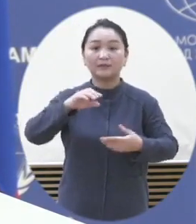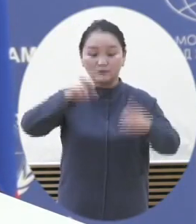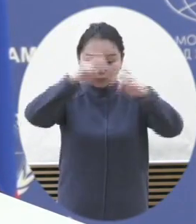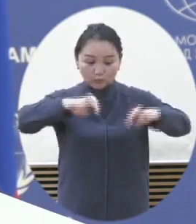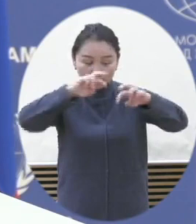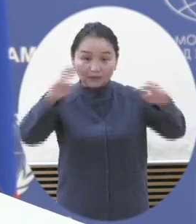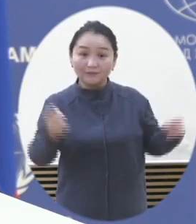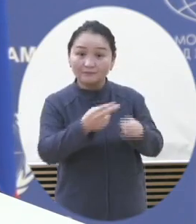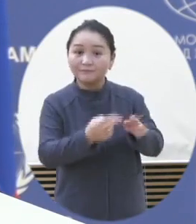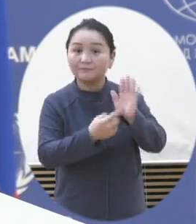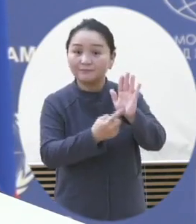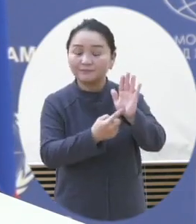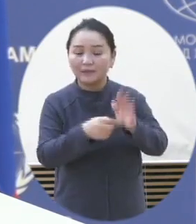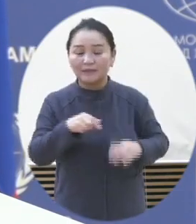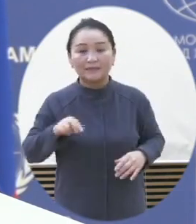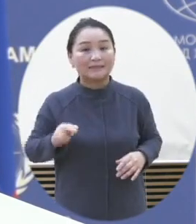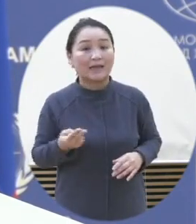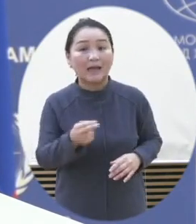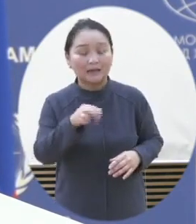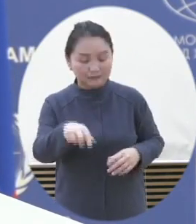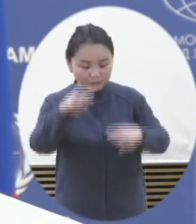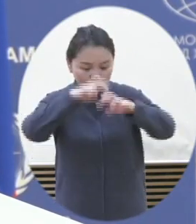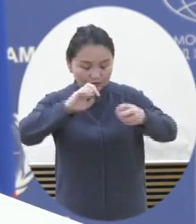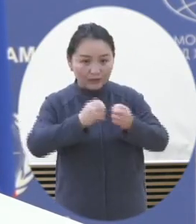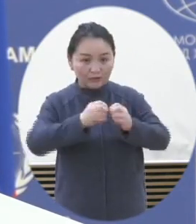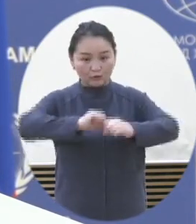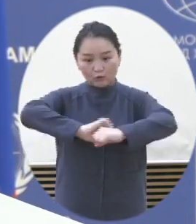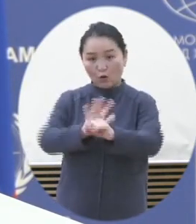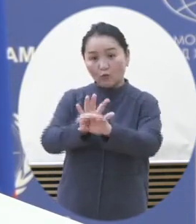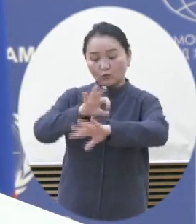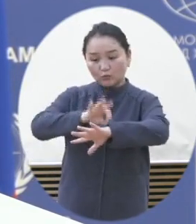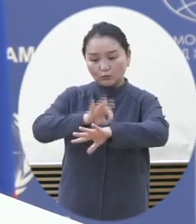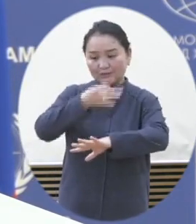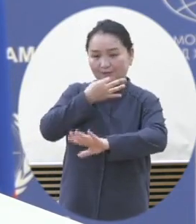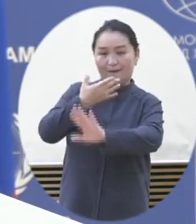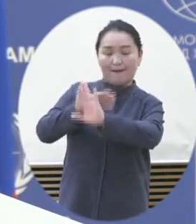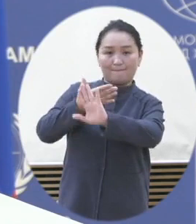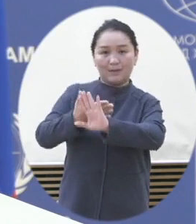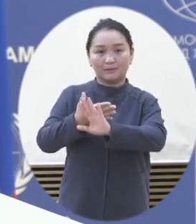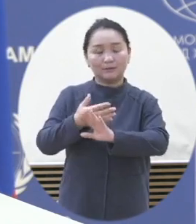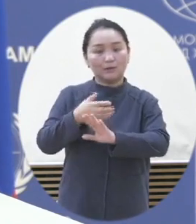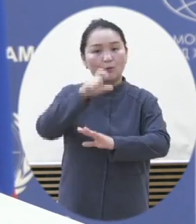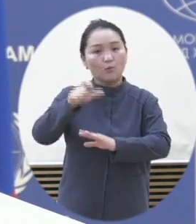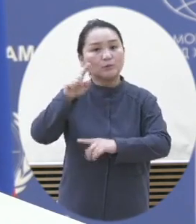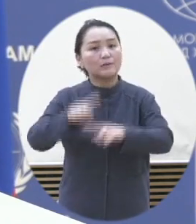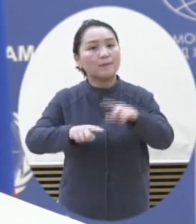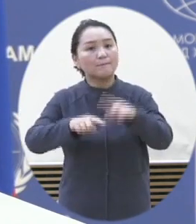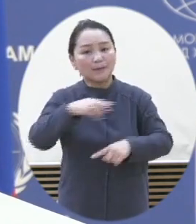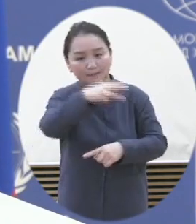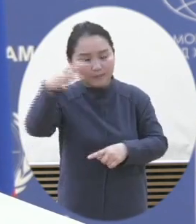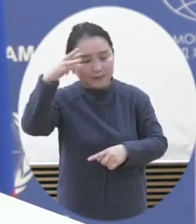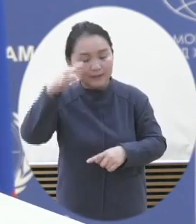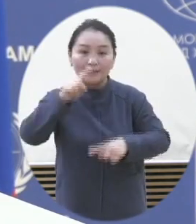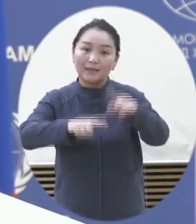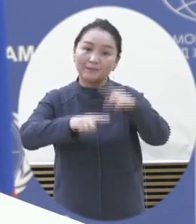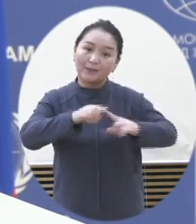яагаад энэ судалгаа хийдэг вэ гэхлээр коронавирусээс урдсан сэргийлэхийн тулд хүмүүс энэ талаар ямар мэдлэгтэй байгаа. За ямар хандлагатай байгаа.